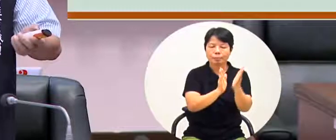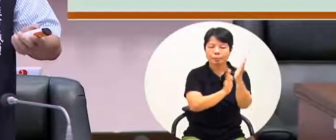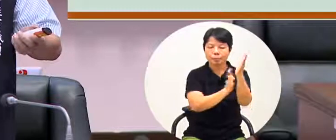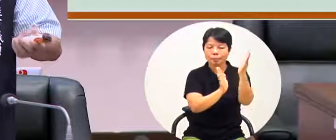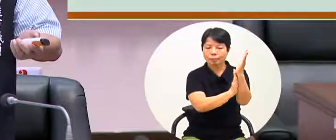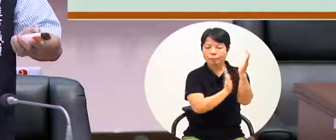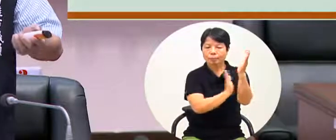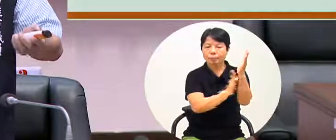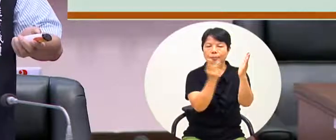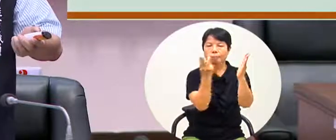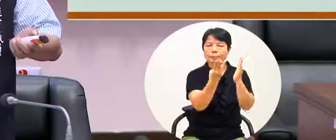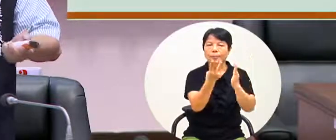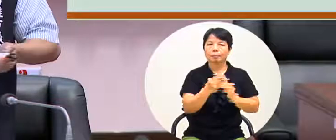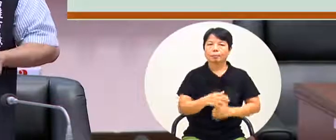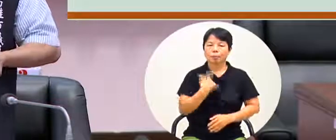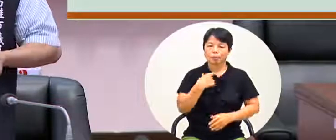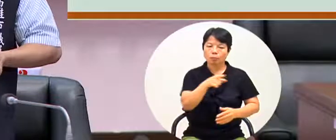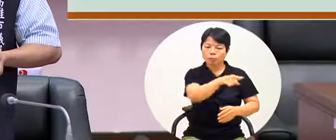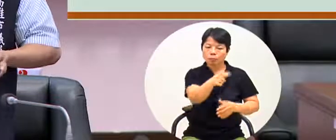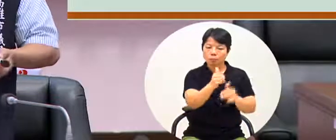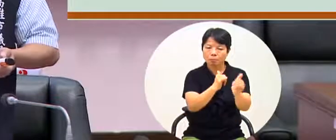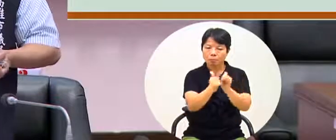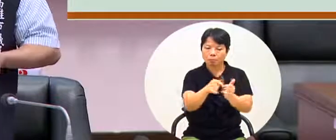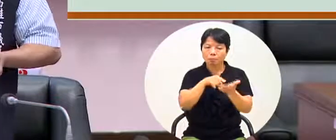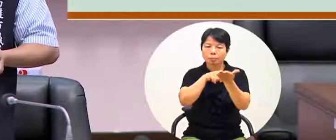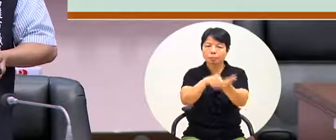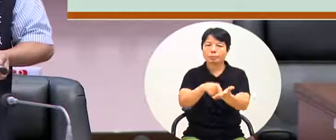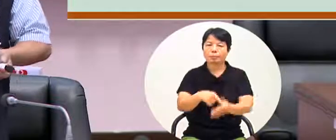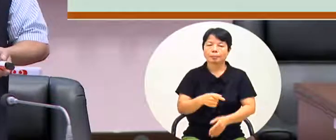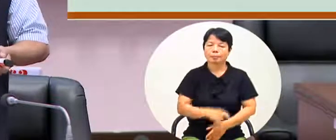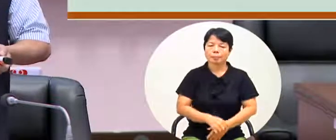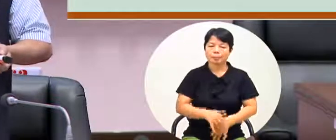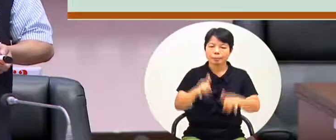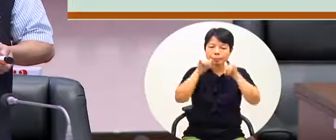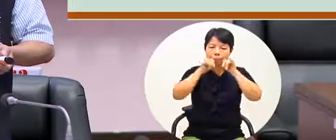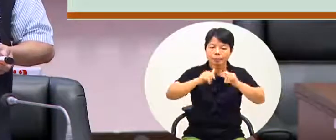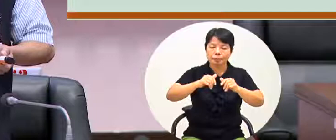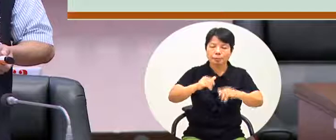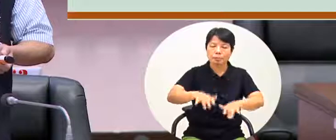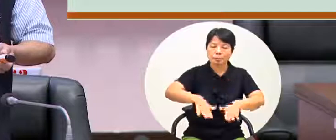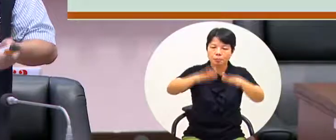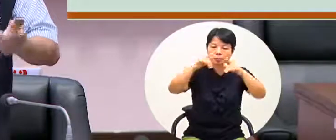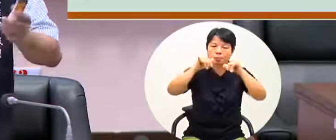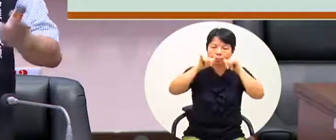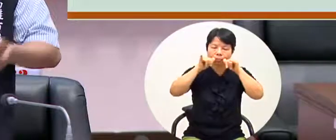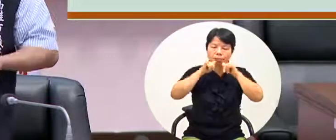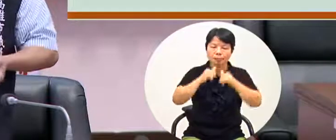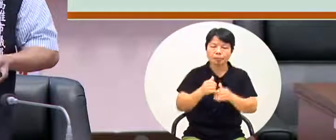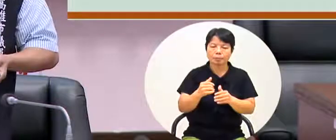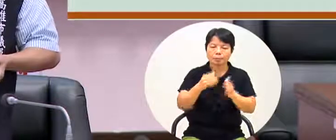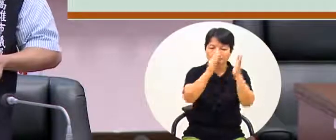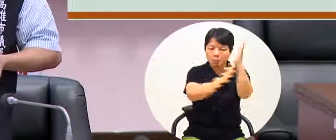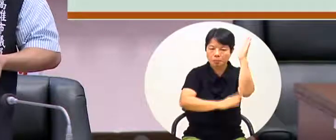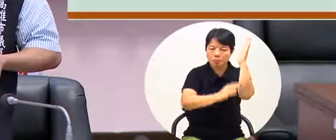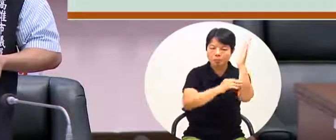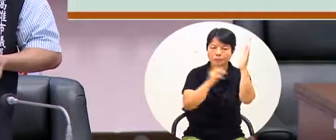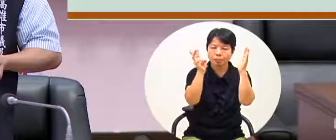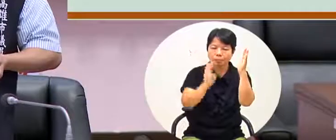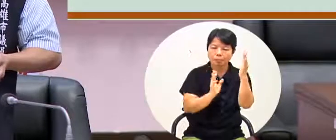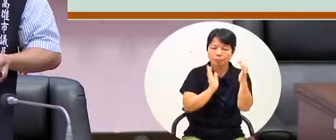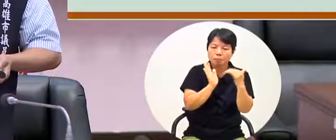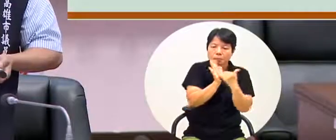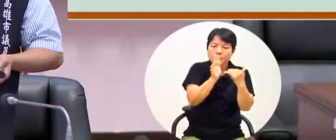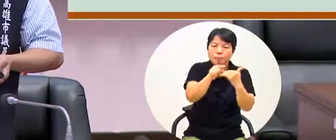成，这个对了，国中变成防水的这个设计，咱算计三层，但是